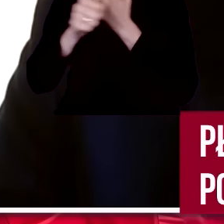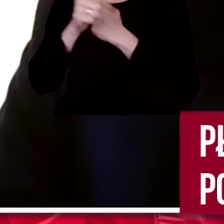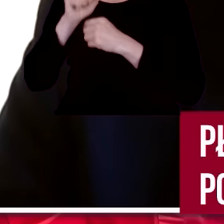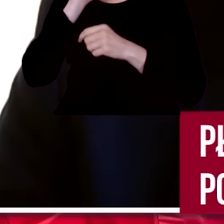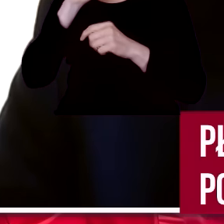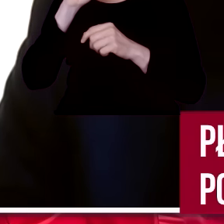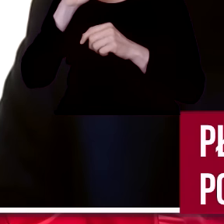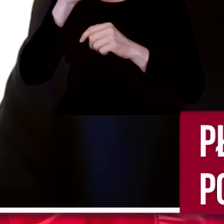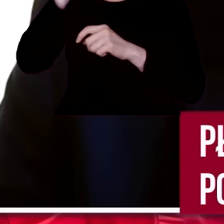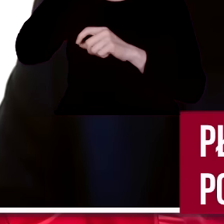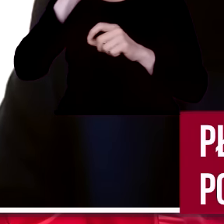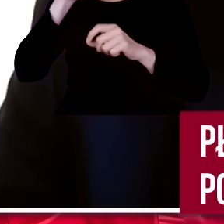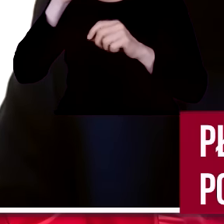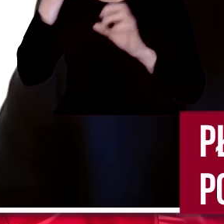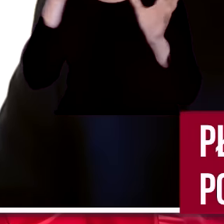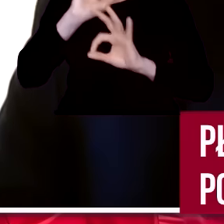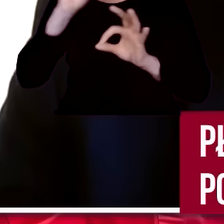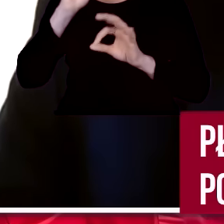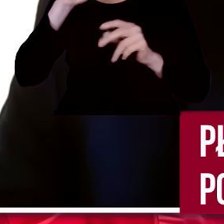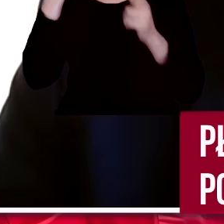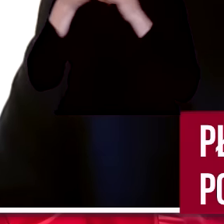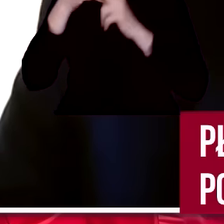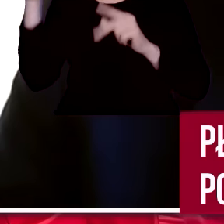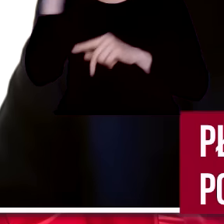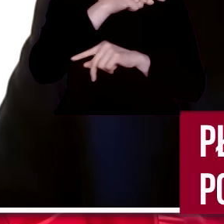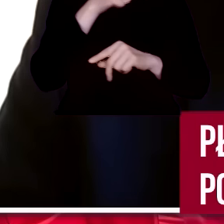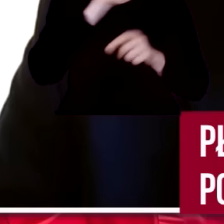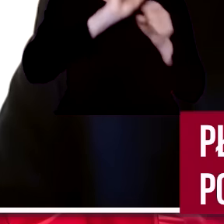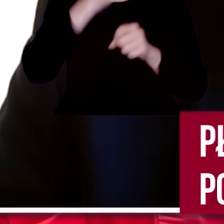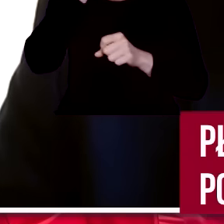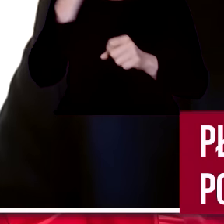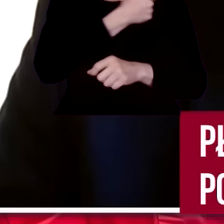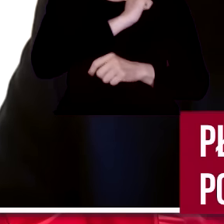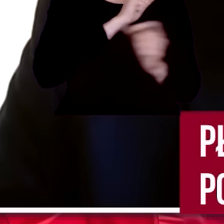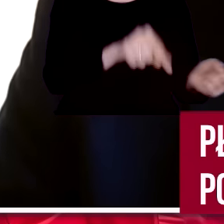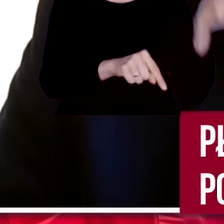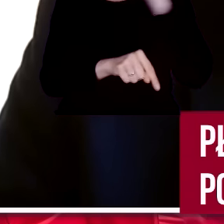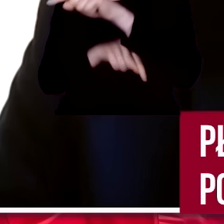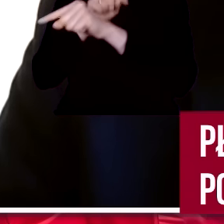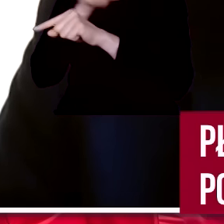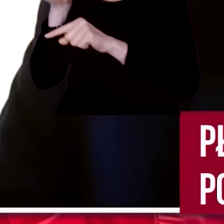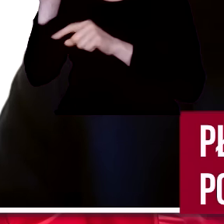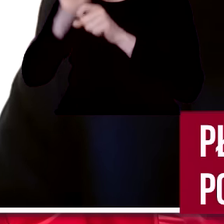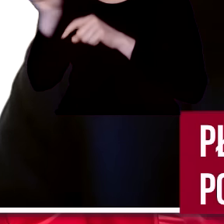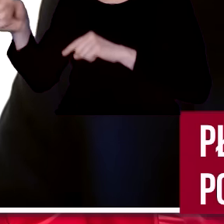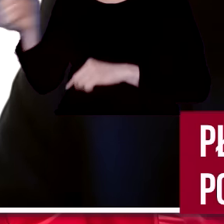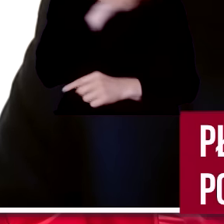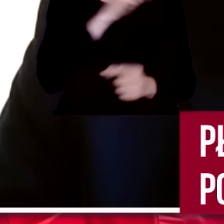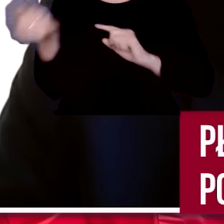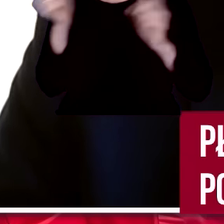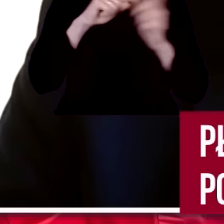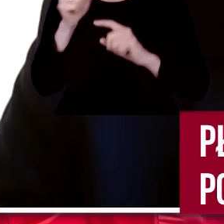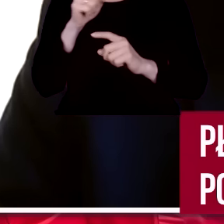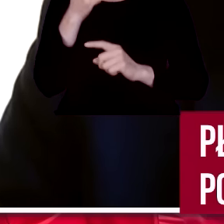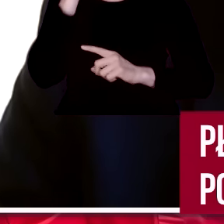ruskimi agentami przecież w Polsce właściwie już nie ma kogoś kto nie jest ruskim agentem Jak dobrze się w tej audycji rozkręci to cytując liderów